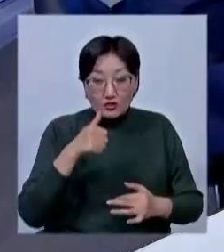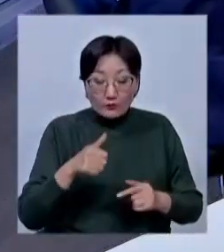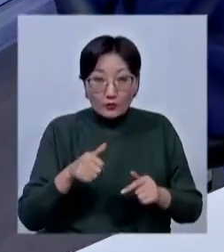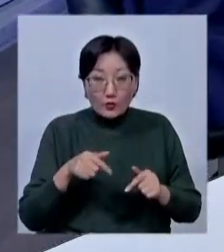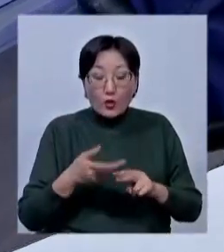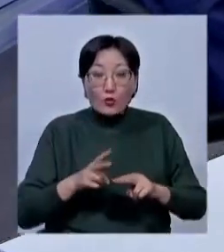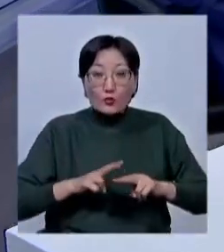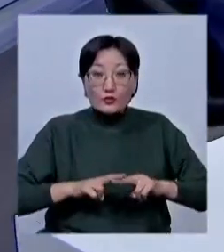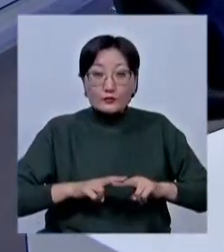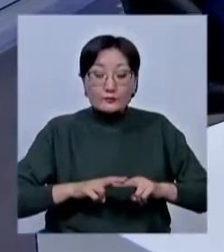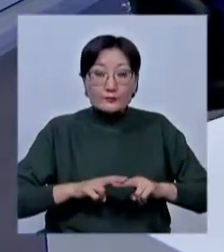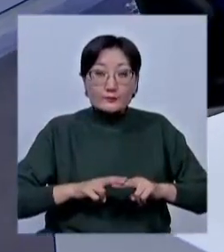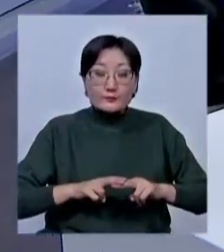осы